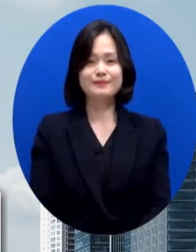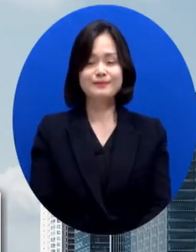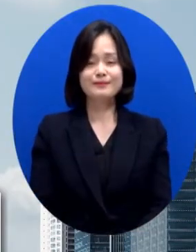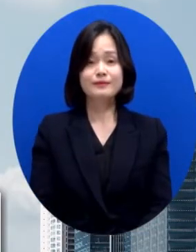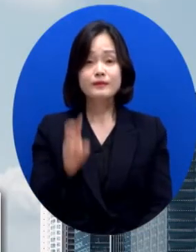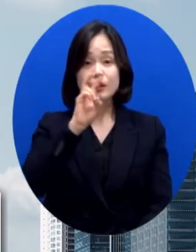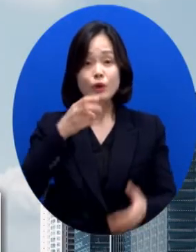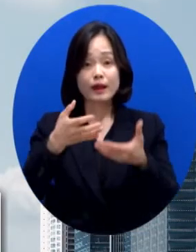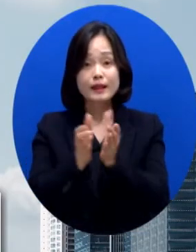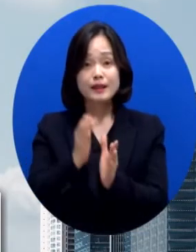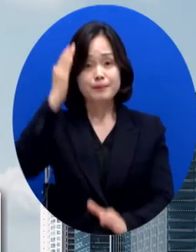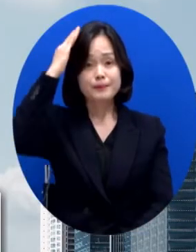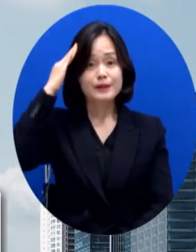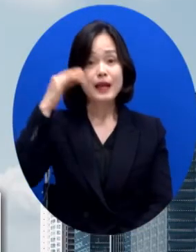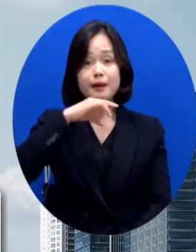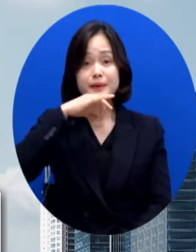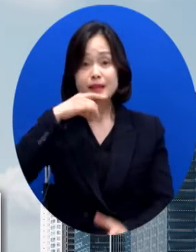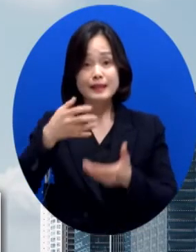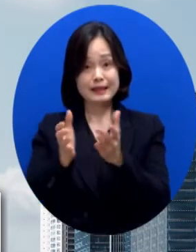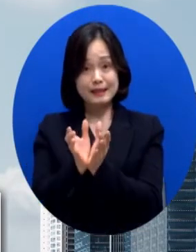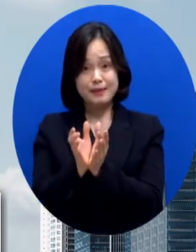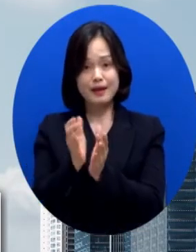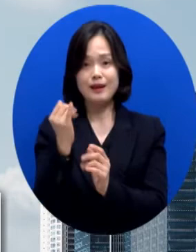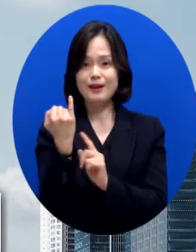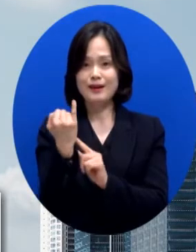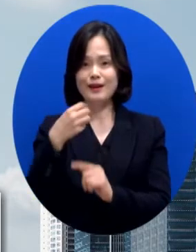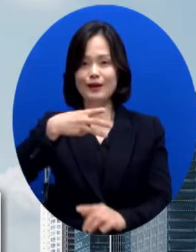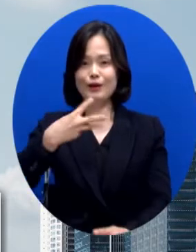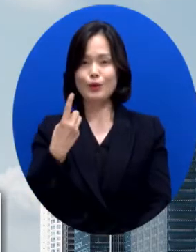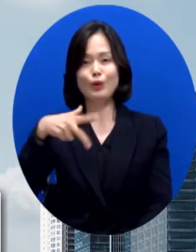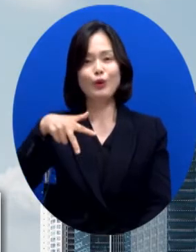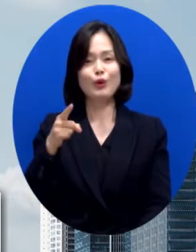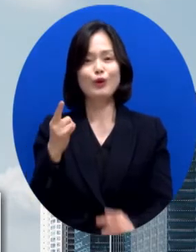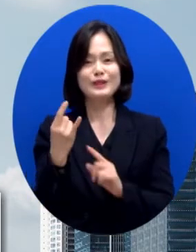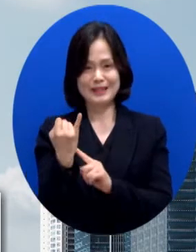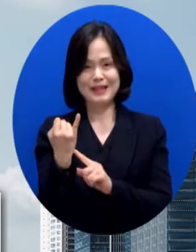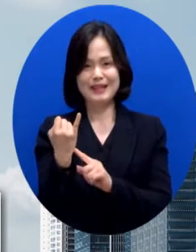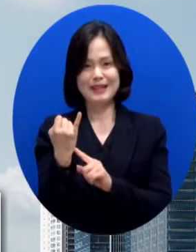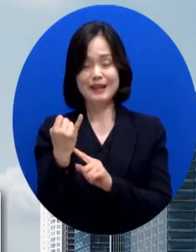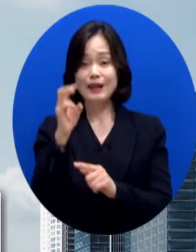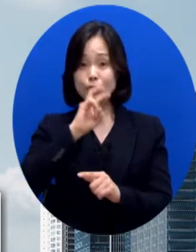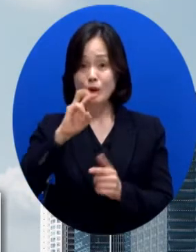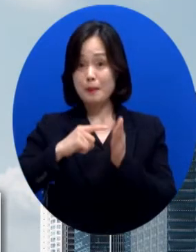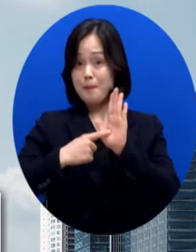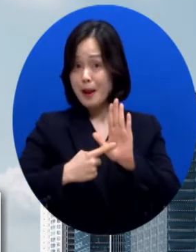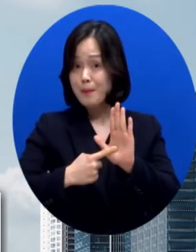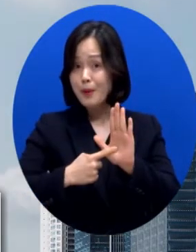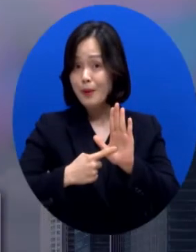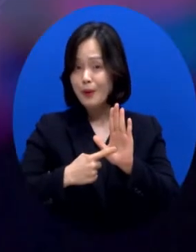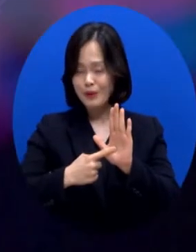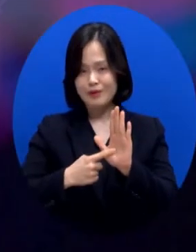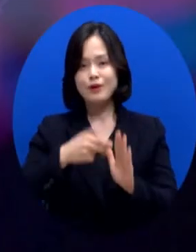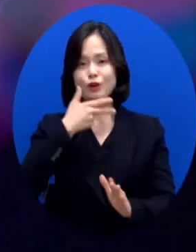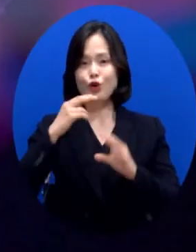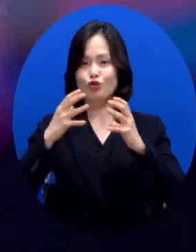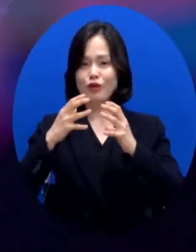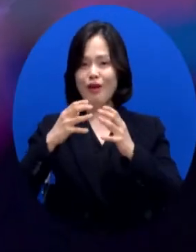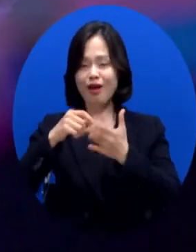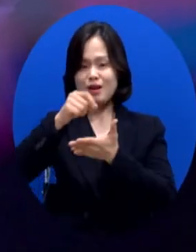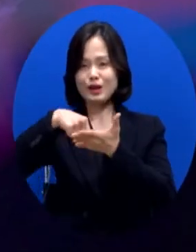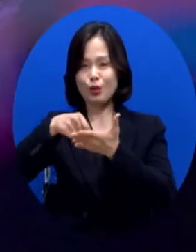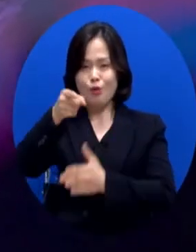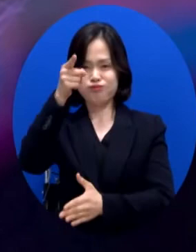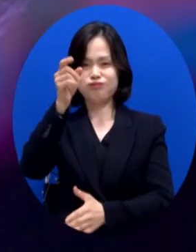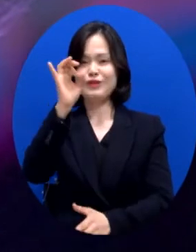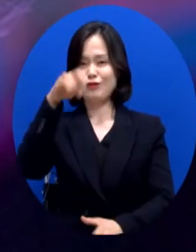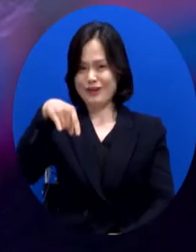블랙 핑크 l 로 제가 첫 솔로 앨범 타이틀곡인 온도 그라운드로 기네스 세계 기록에 올랐습니다 영국